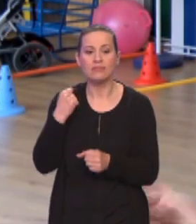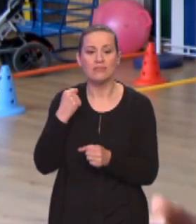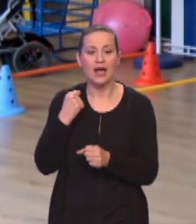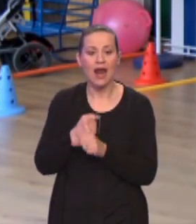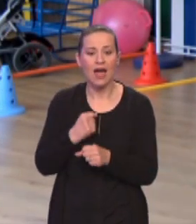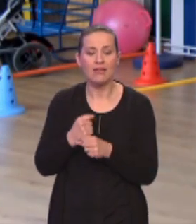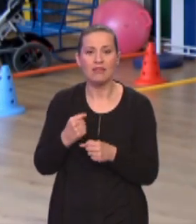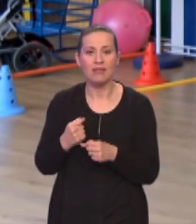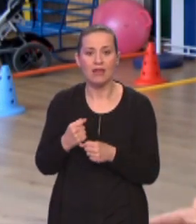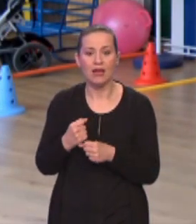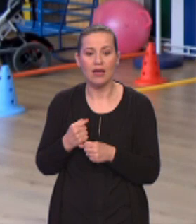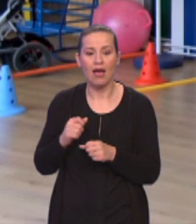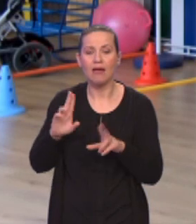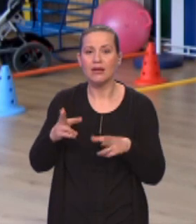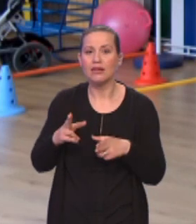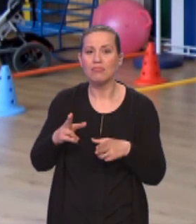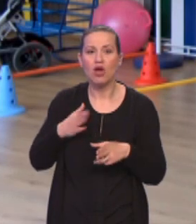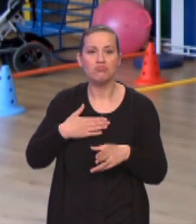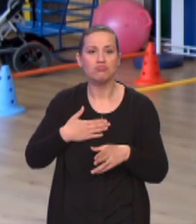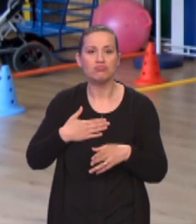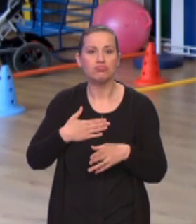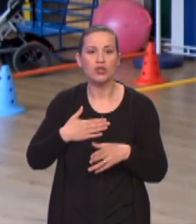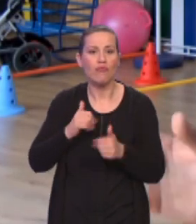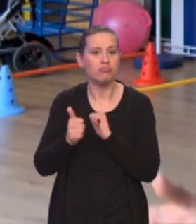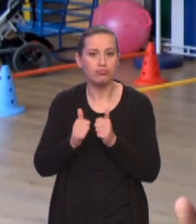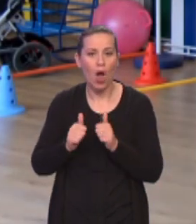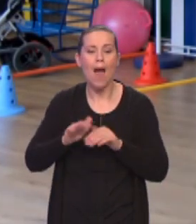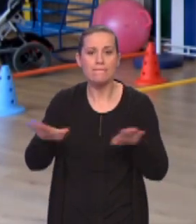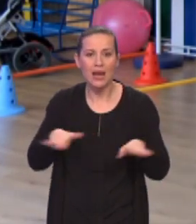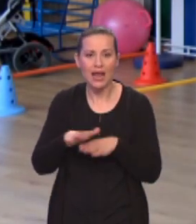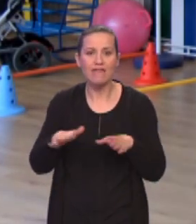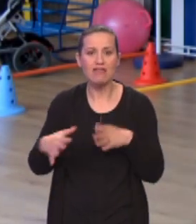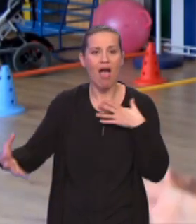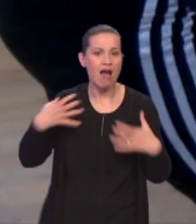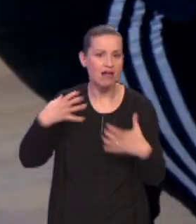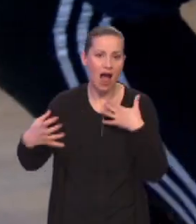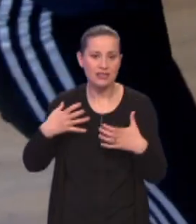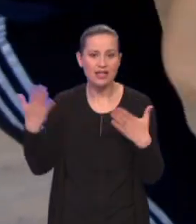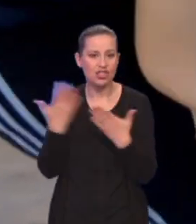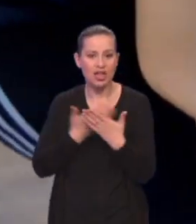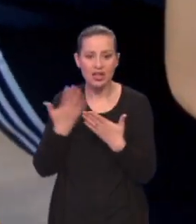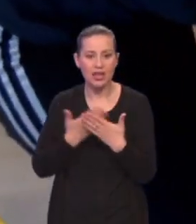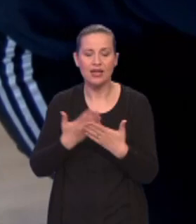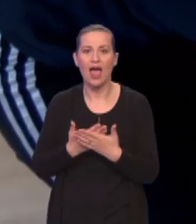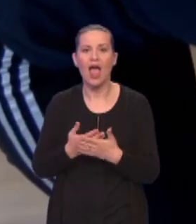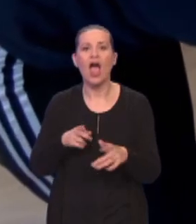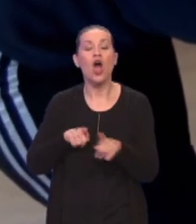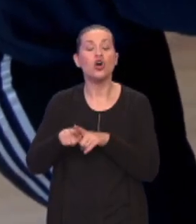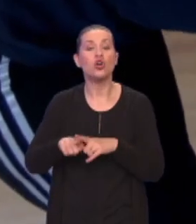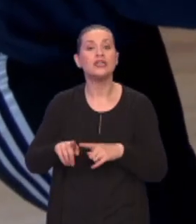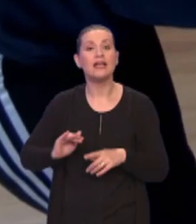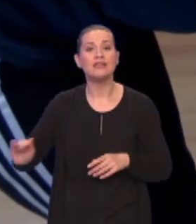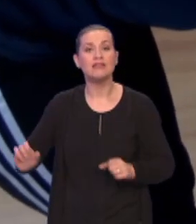radu, hobi imaju, plivanje, imaju kazalište, kino. Roditelji djece s